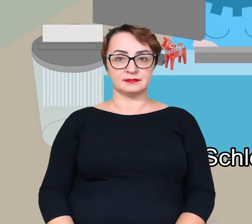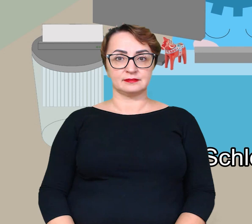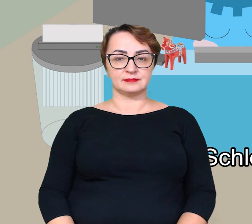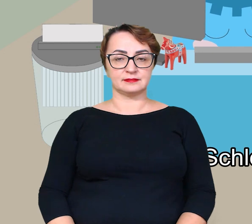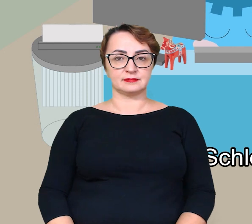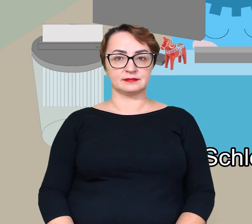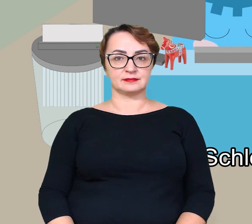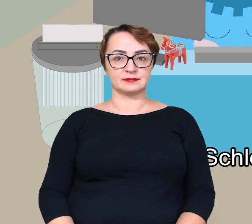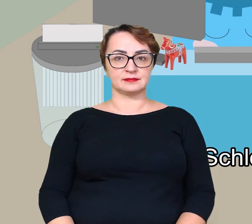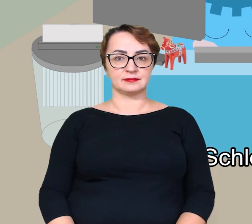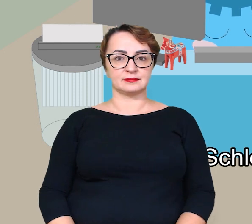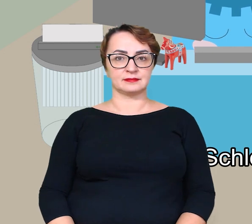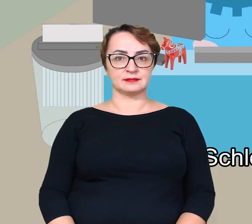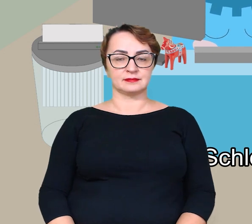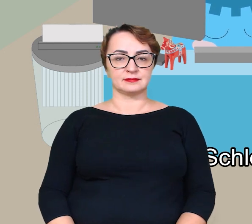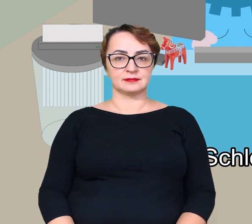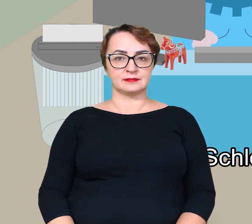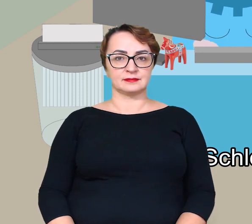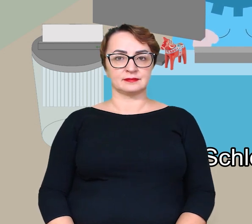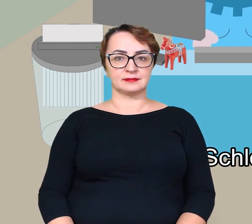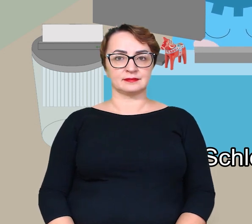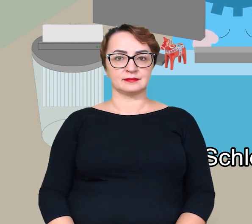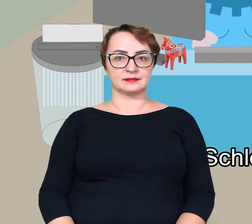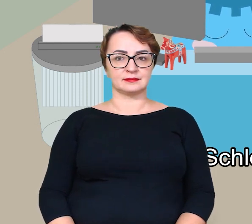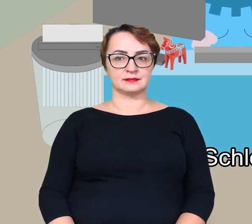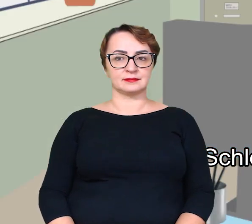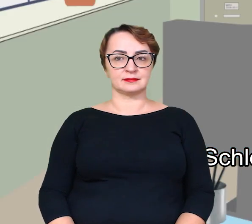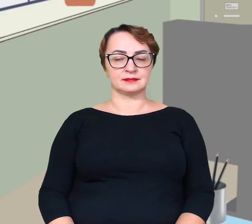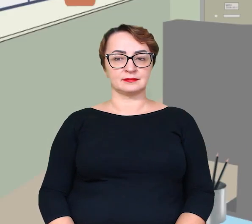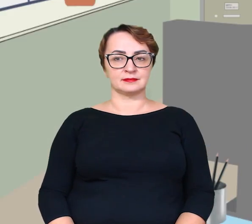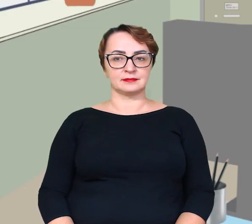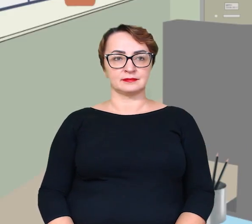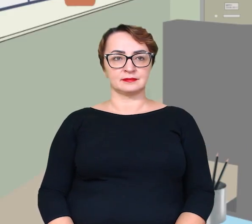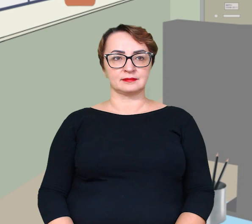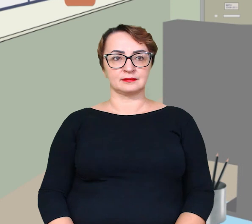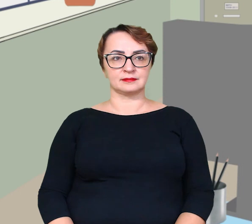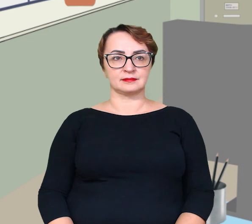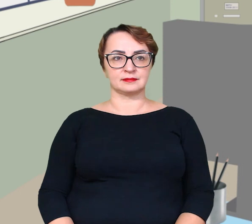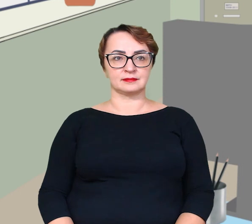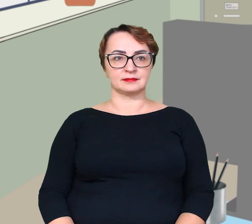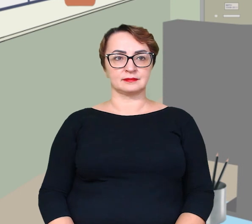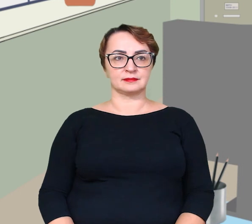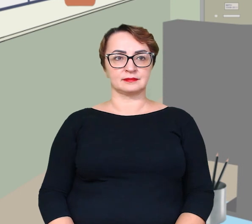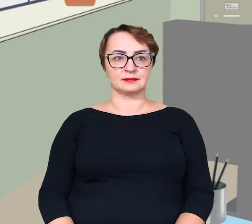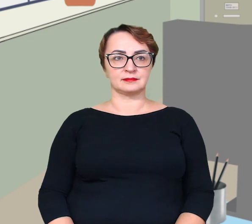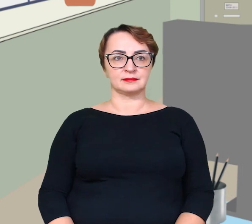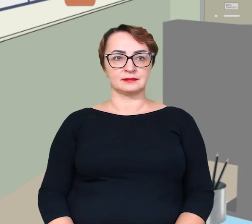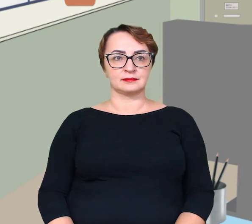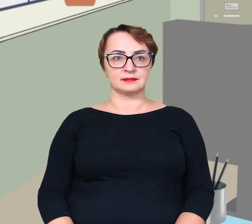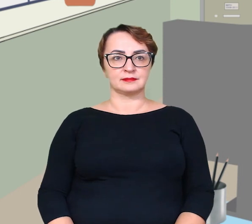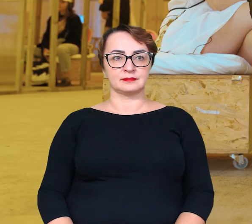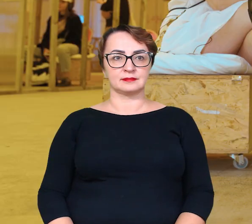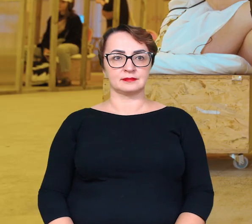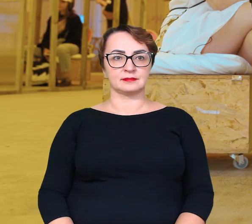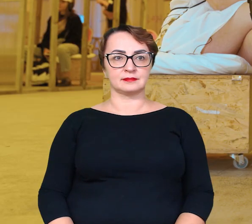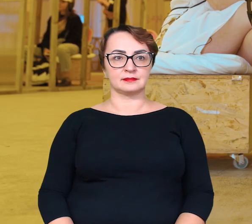Slop, slop, not doing your job is an early sign of winter depression. I think you'll feel much better if you watch some